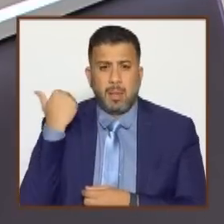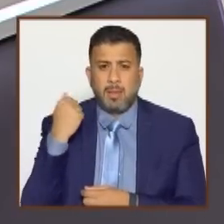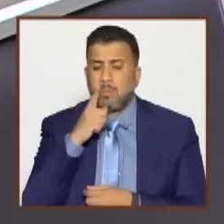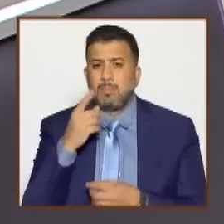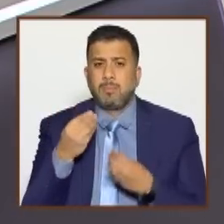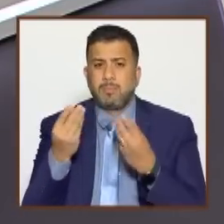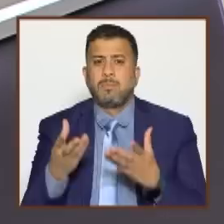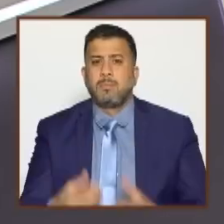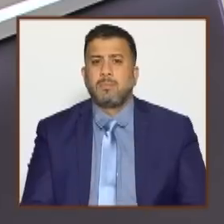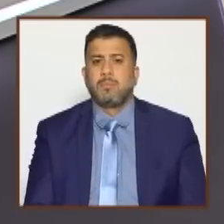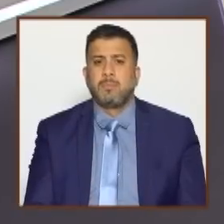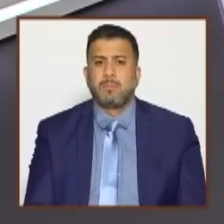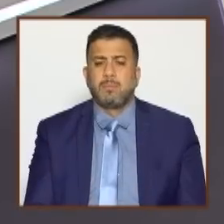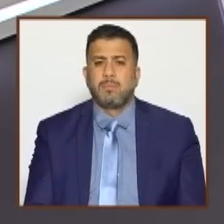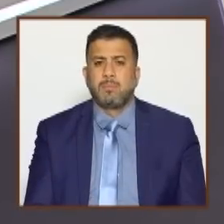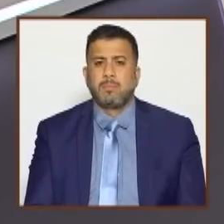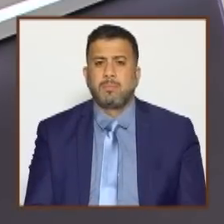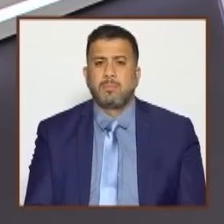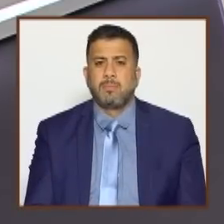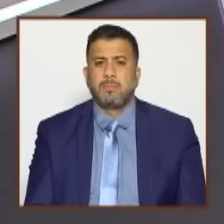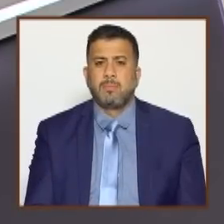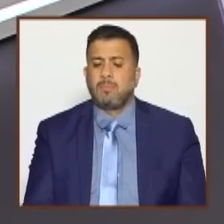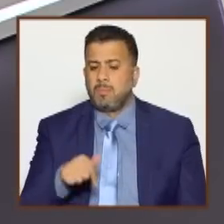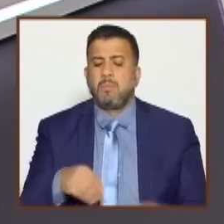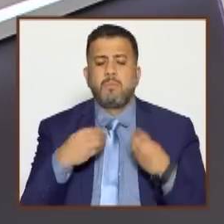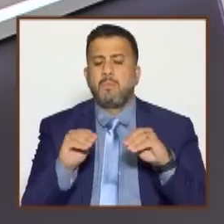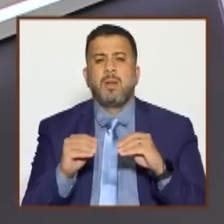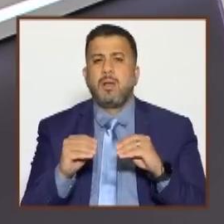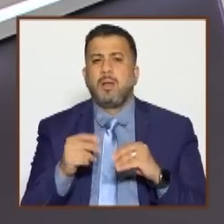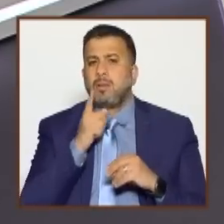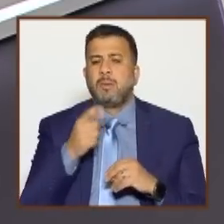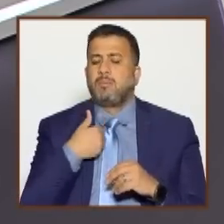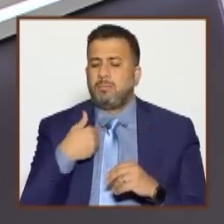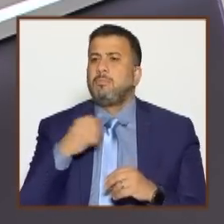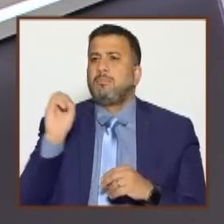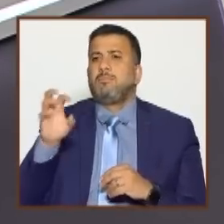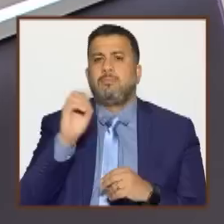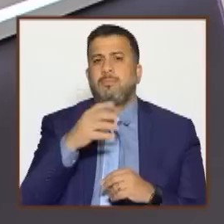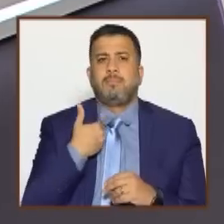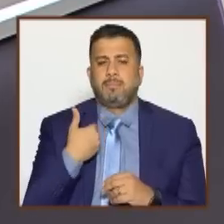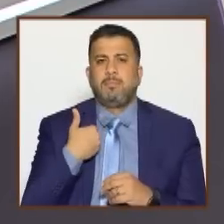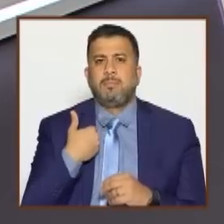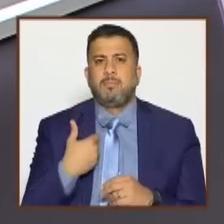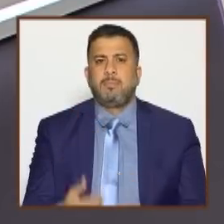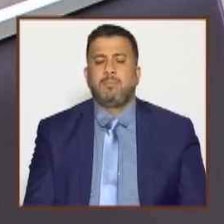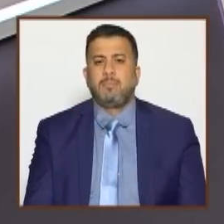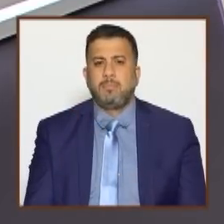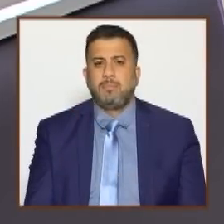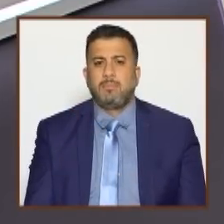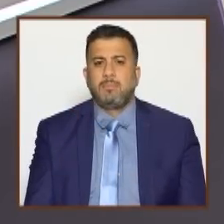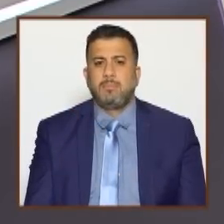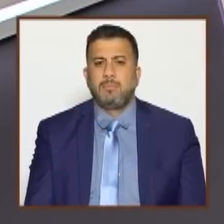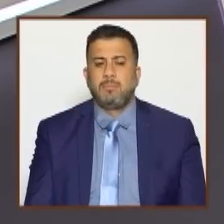أحدها لنا هن أعطونا سبشة، أثنى قال ما يبونها. صحيح. أنا أخذ فلوس وأعطي أنا. صحيح صحيح. الرأس أعطي عن